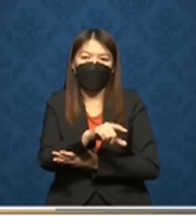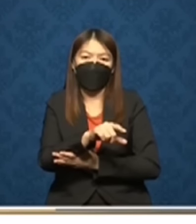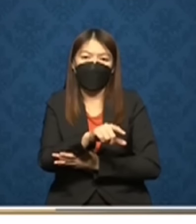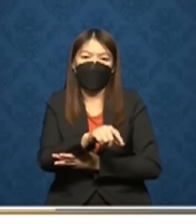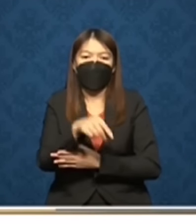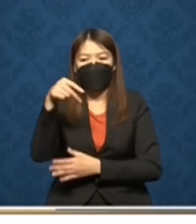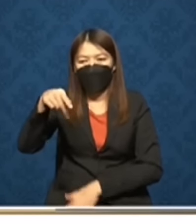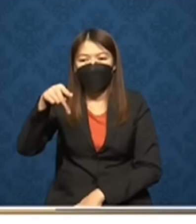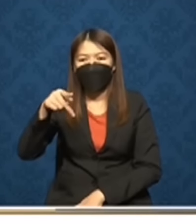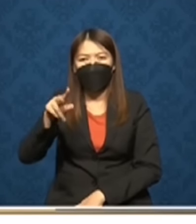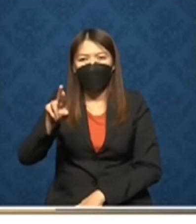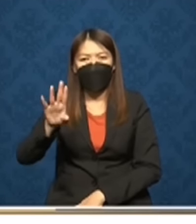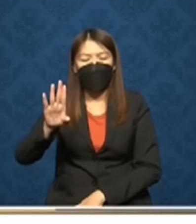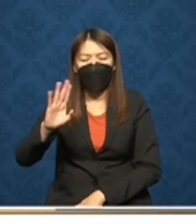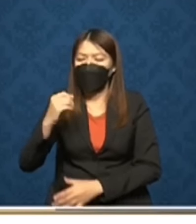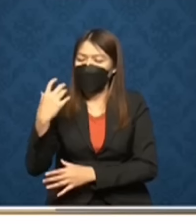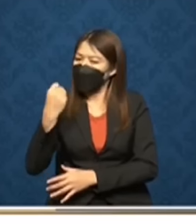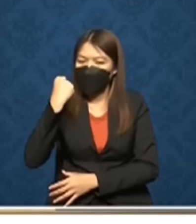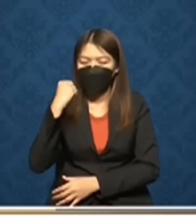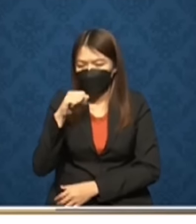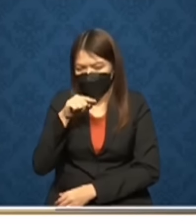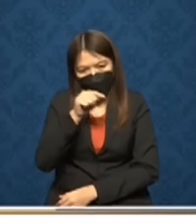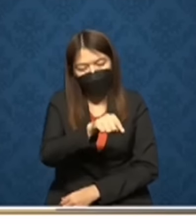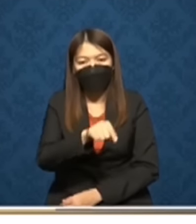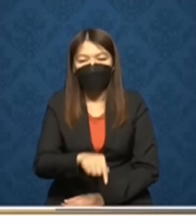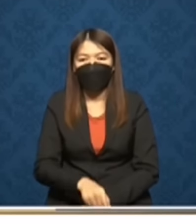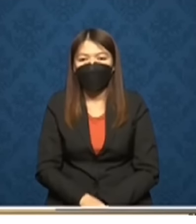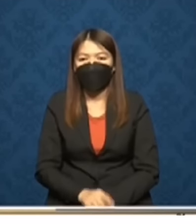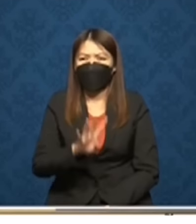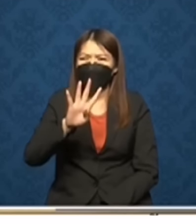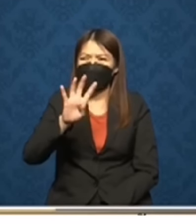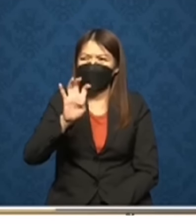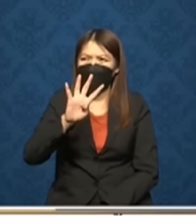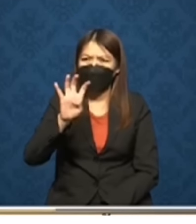ทยานที่ถือว่าอำนาจนิยมทั้งหมด